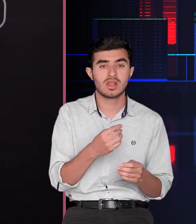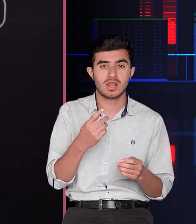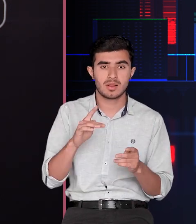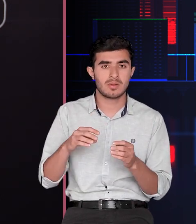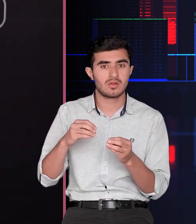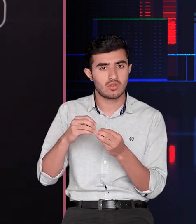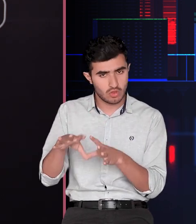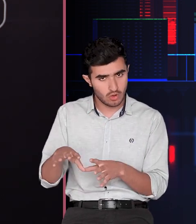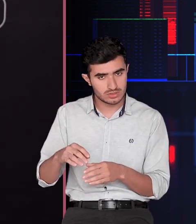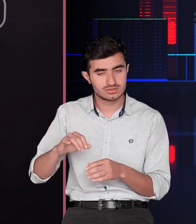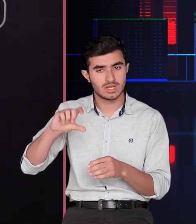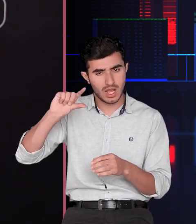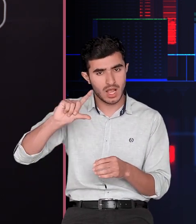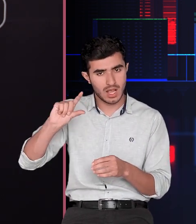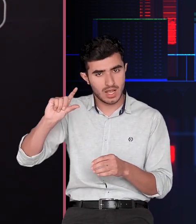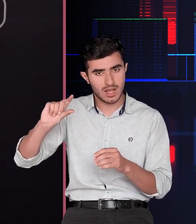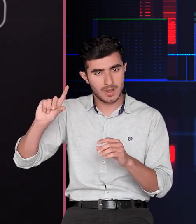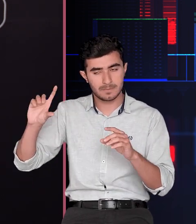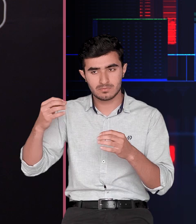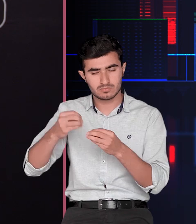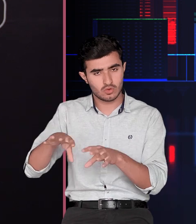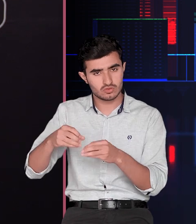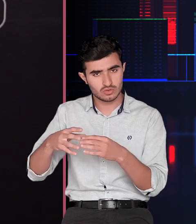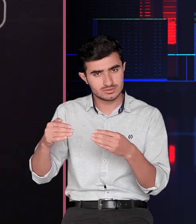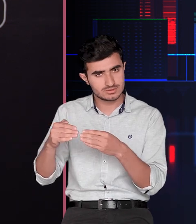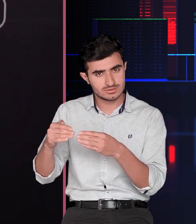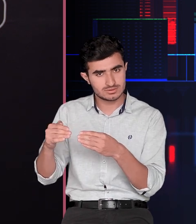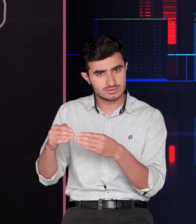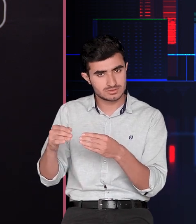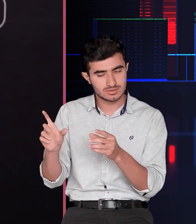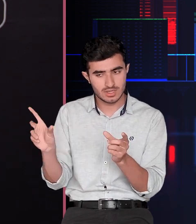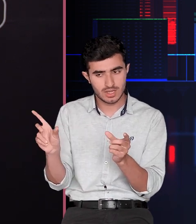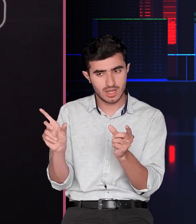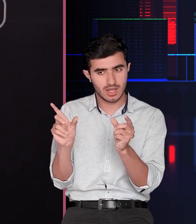देन अगर मुकाबला चलता रहे तो हम उसको अपनी लोकल लैंग्वेज में